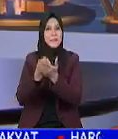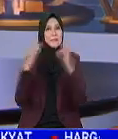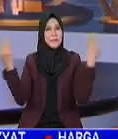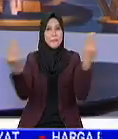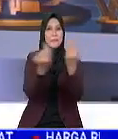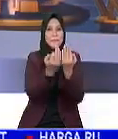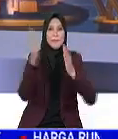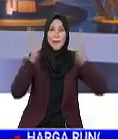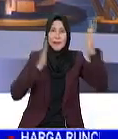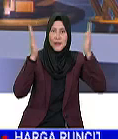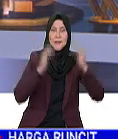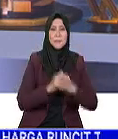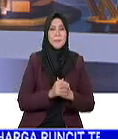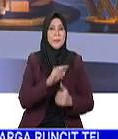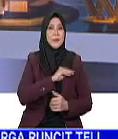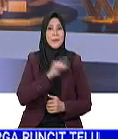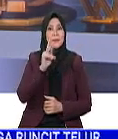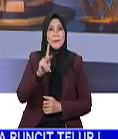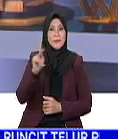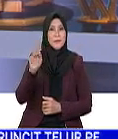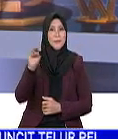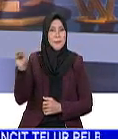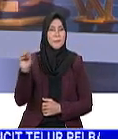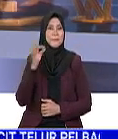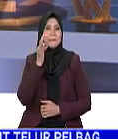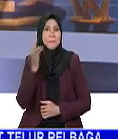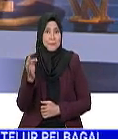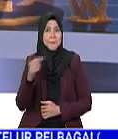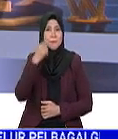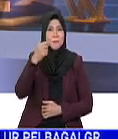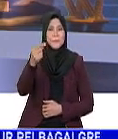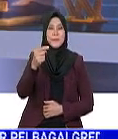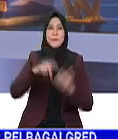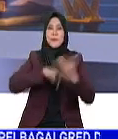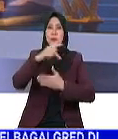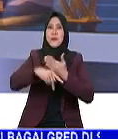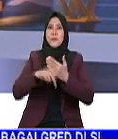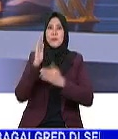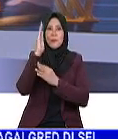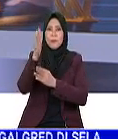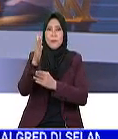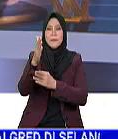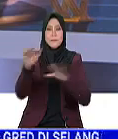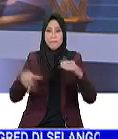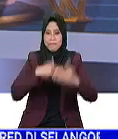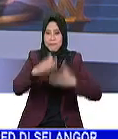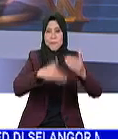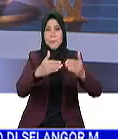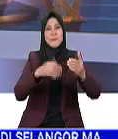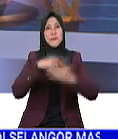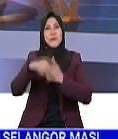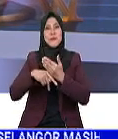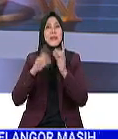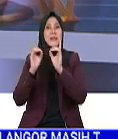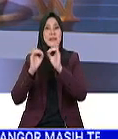Malaysia menteri komunikasi dan multimedia tansui amosta berkata program itu akan digerakkan oleh perbadanan ekonomi